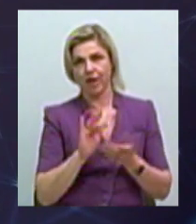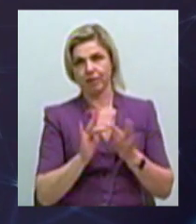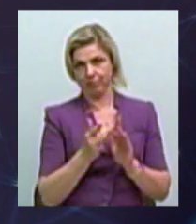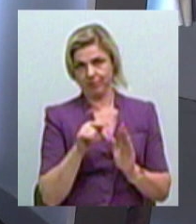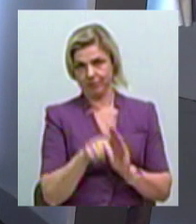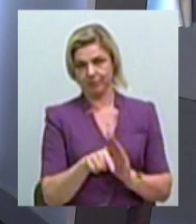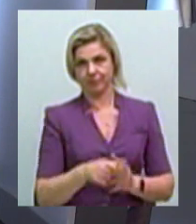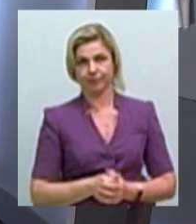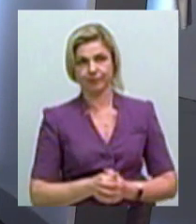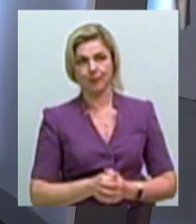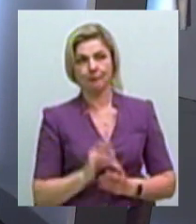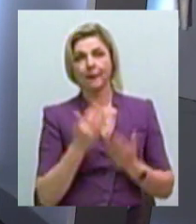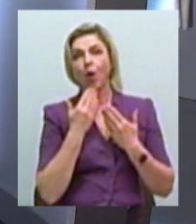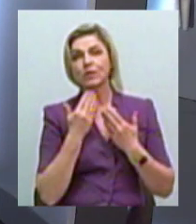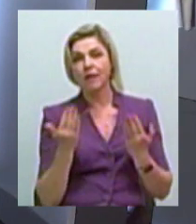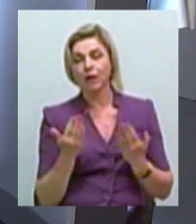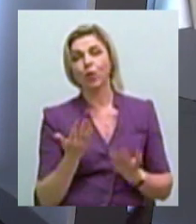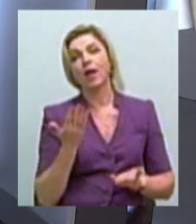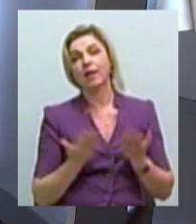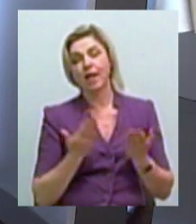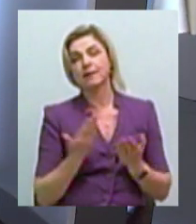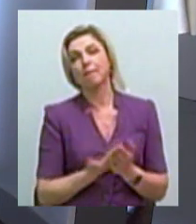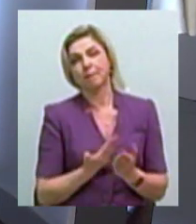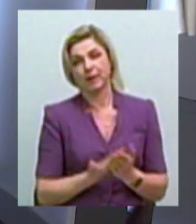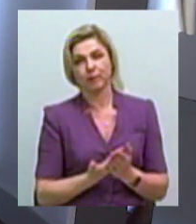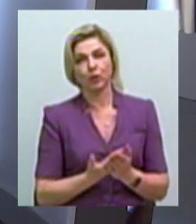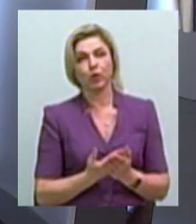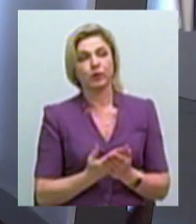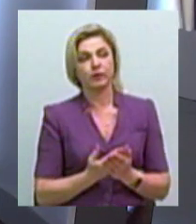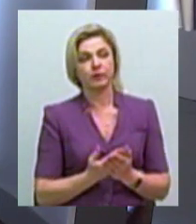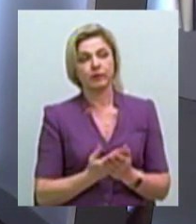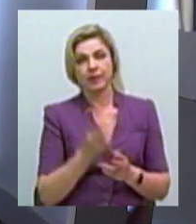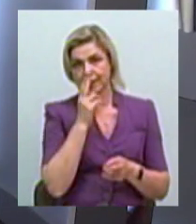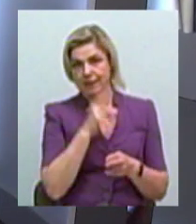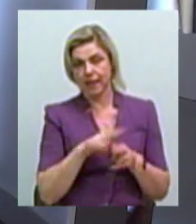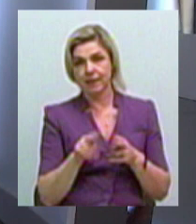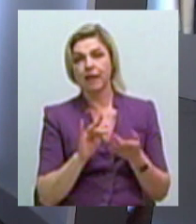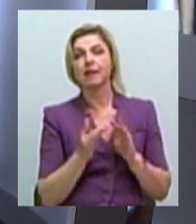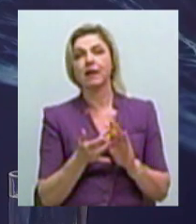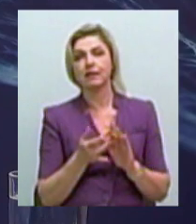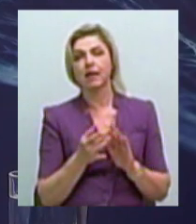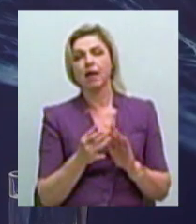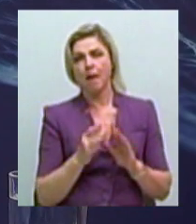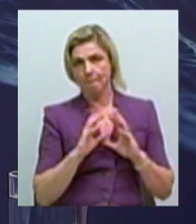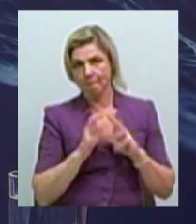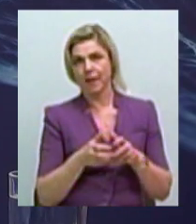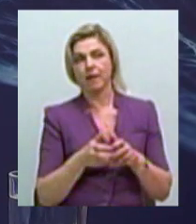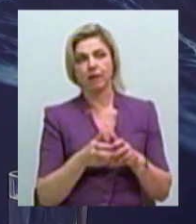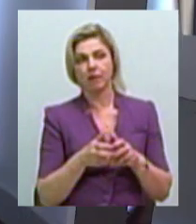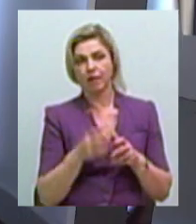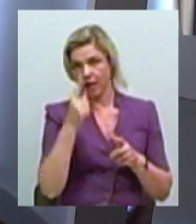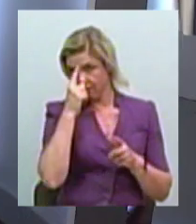світі. І наостанок, Тетяна, якщо припустити, що зник інтернет, світ не з'їде з